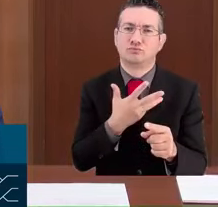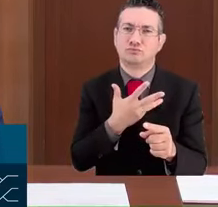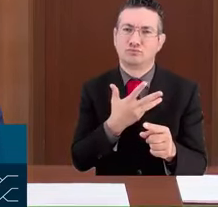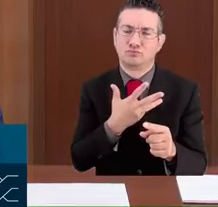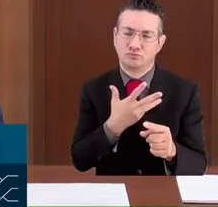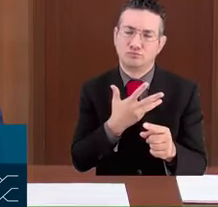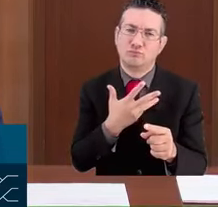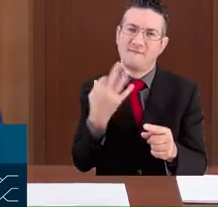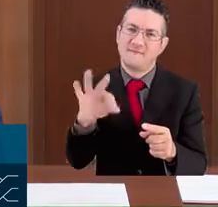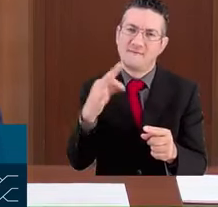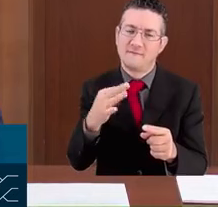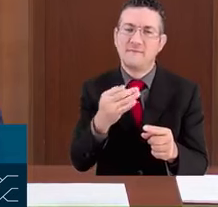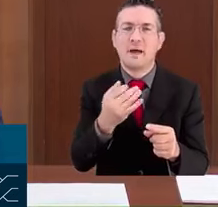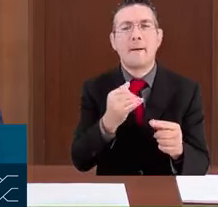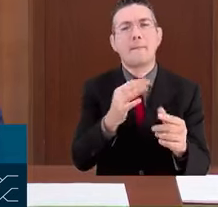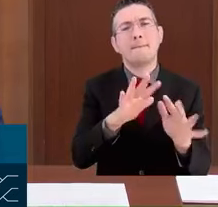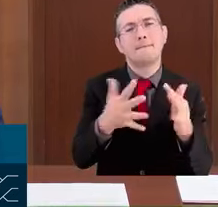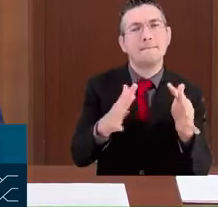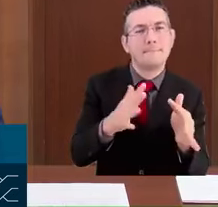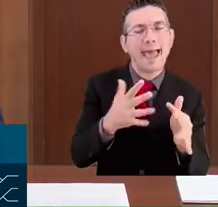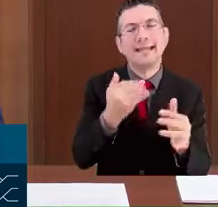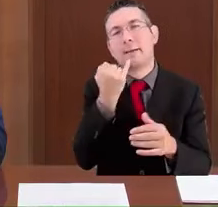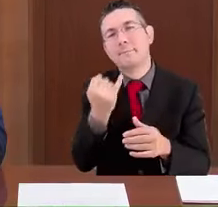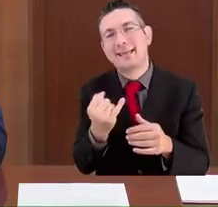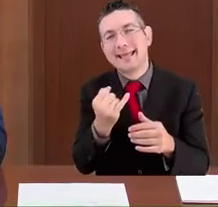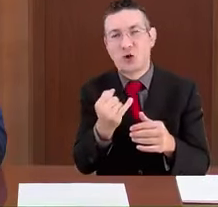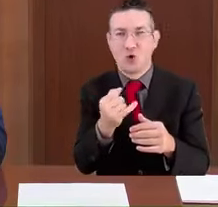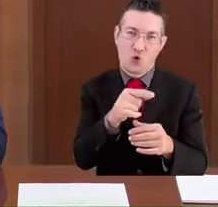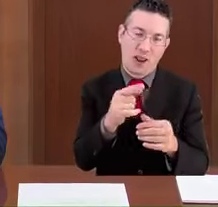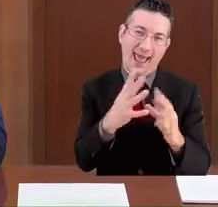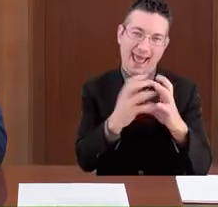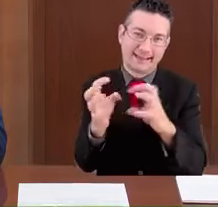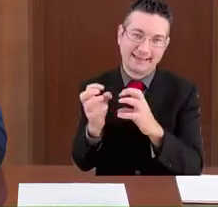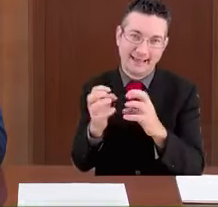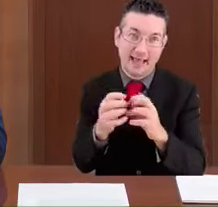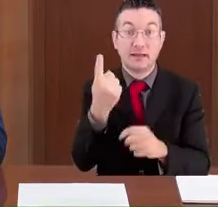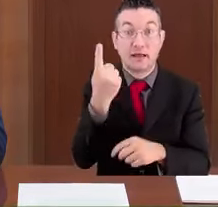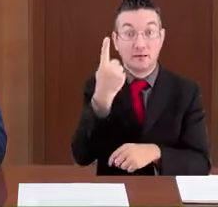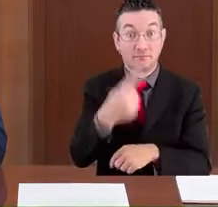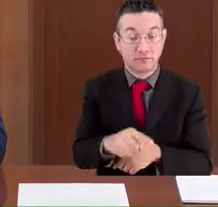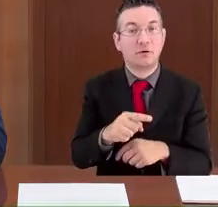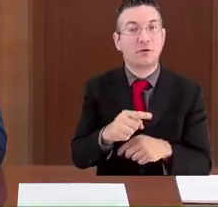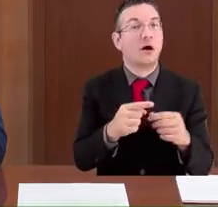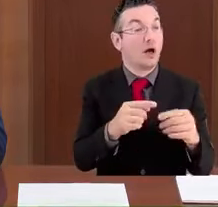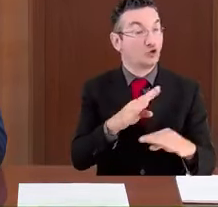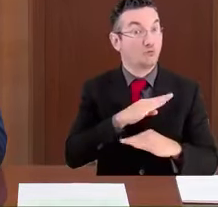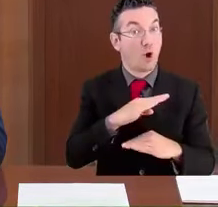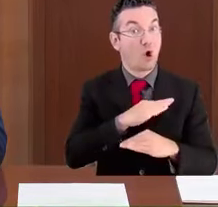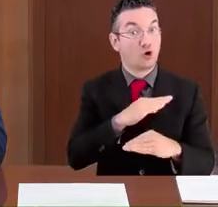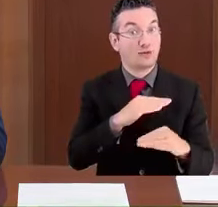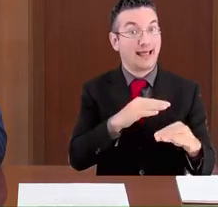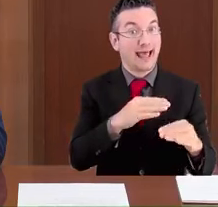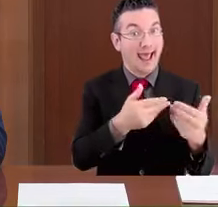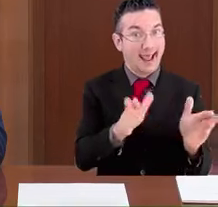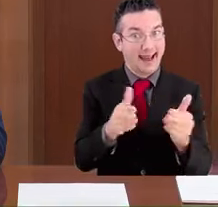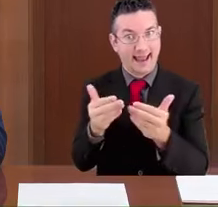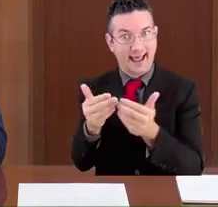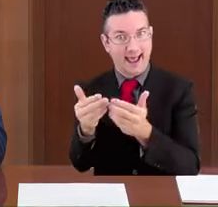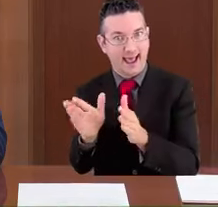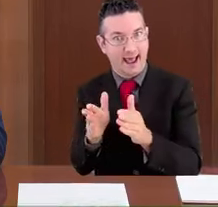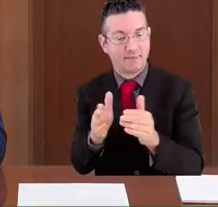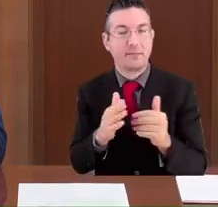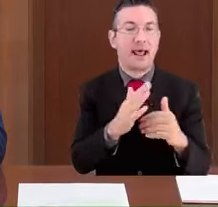di medio piccole dimensioni ecco questo è la platea a cui questi due sportelli che si stanno per aprire a